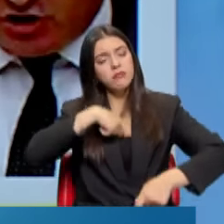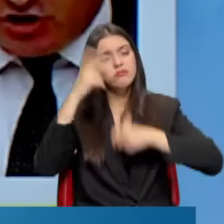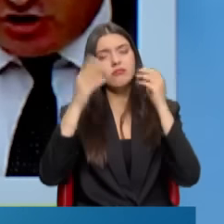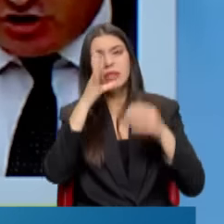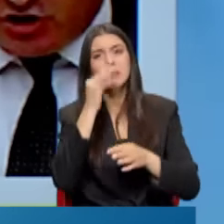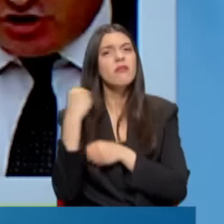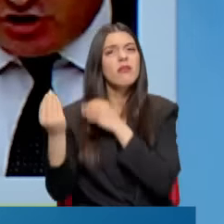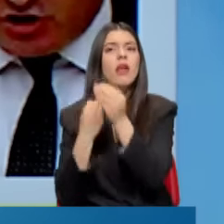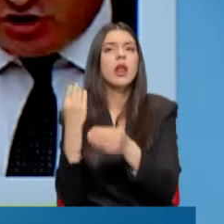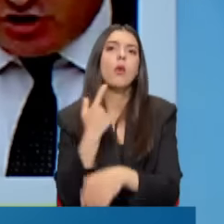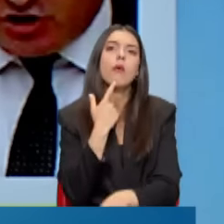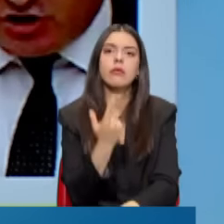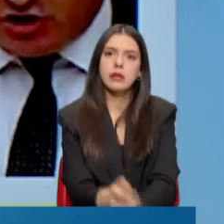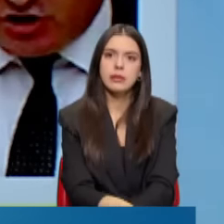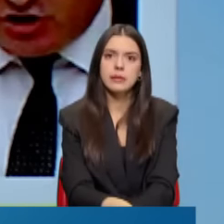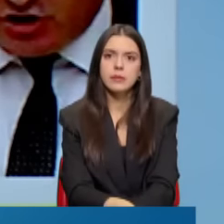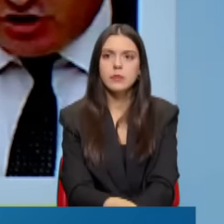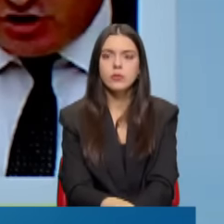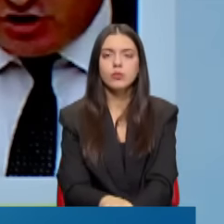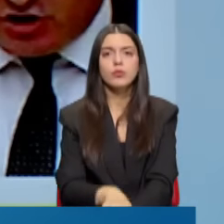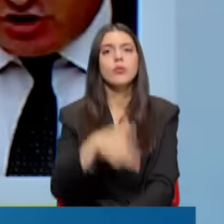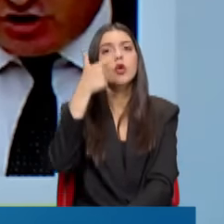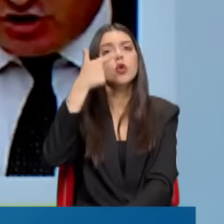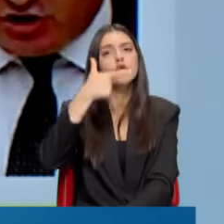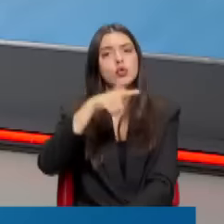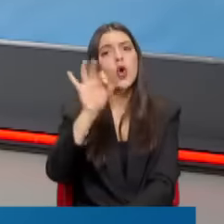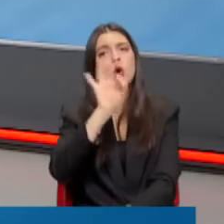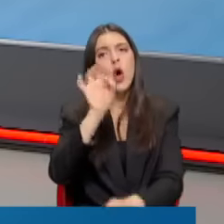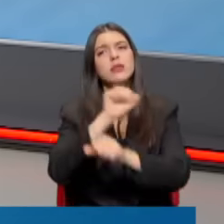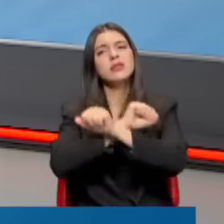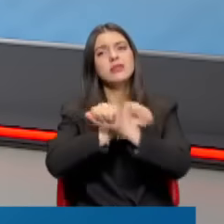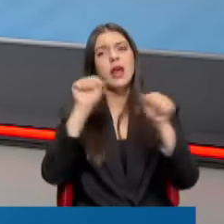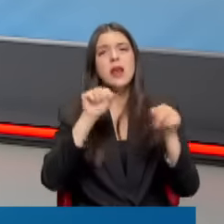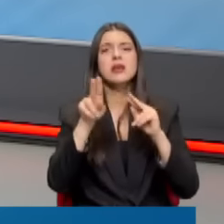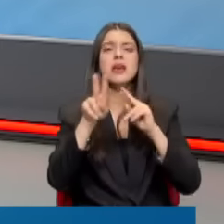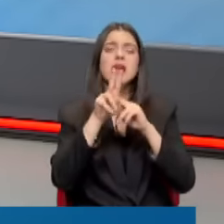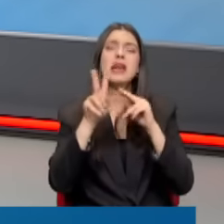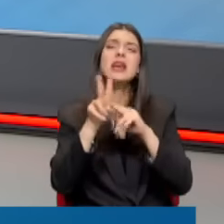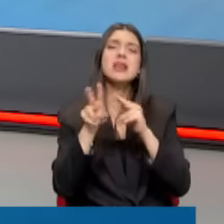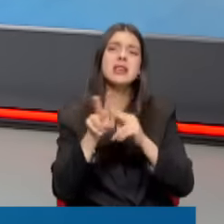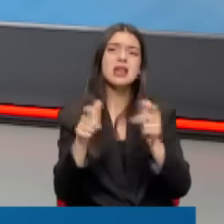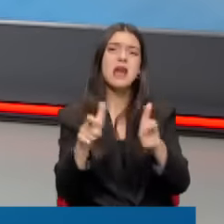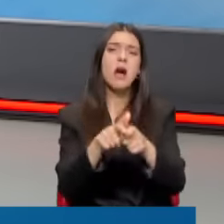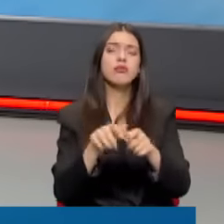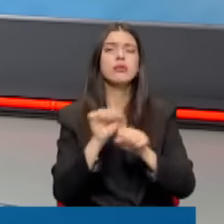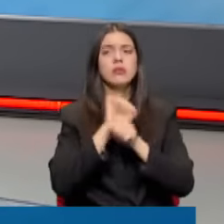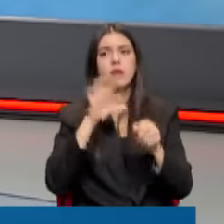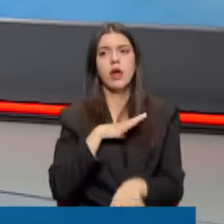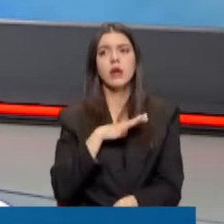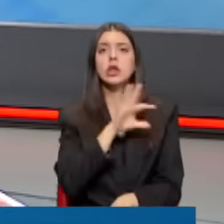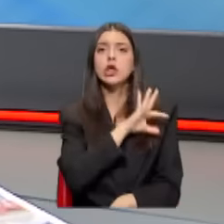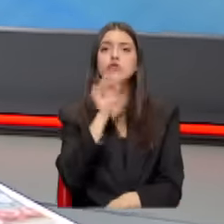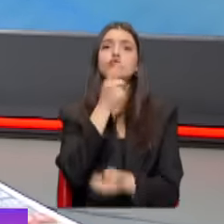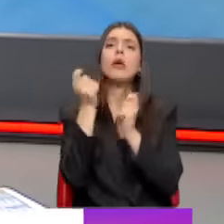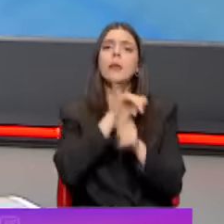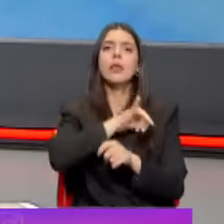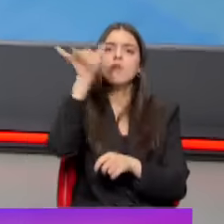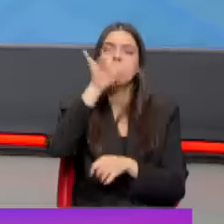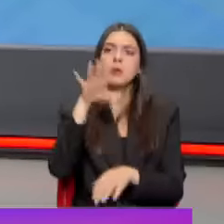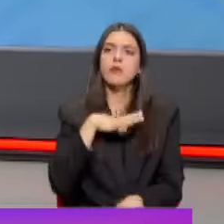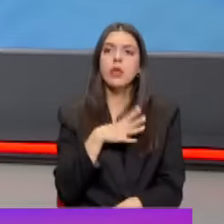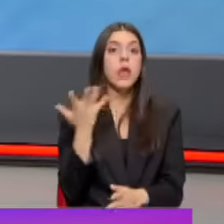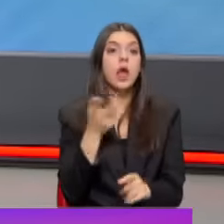peşkeş çekiliyor dedi köy okulları zarar ettiriyor kamu zararı var kapatalım hiç kullanmayan Havalimanı Daha ne